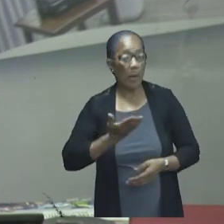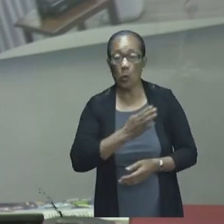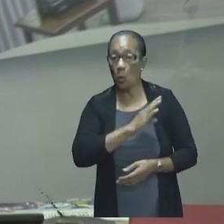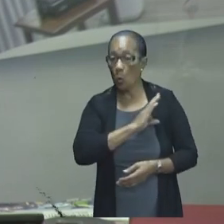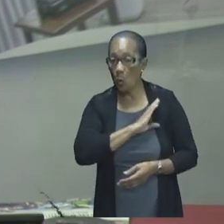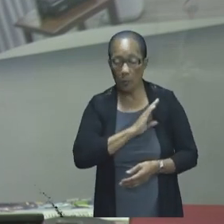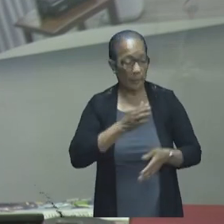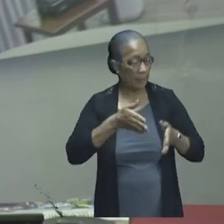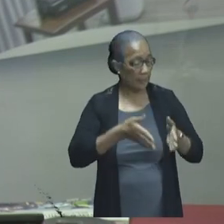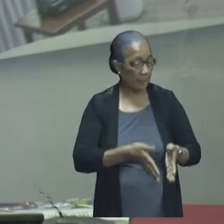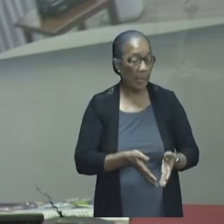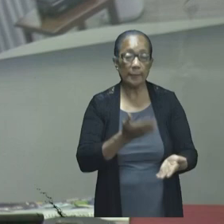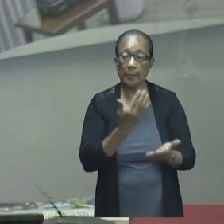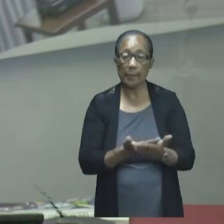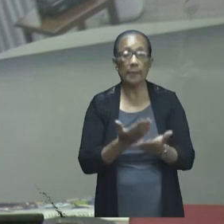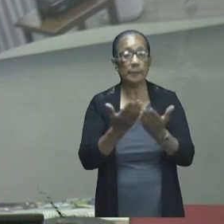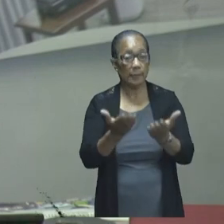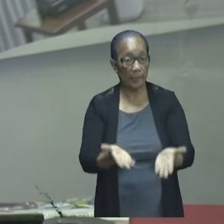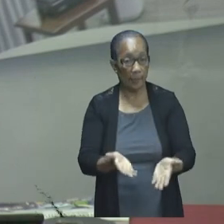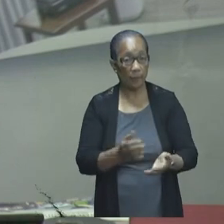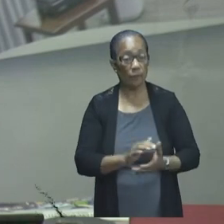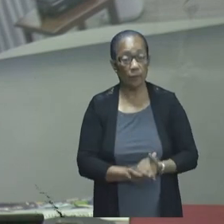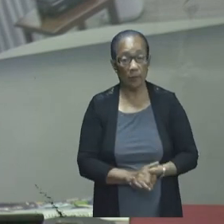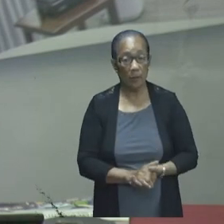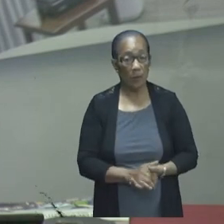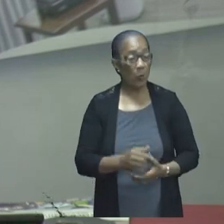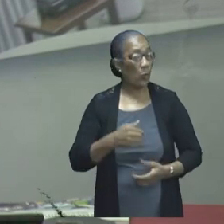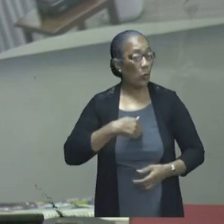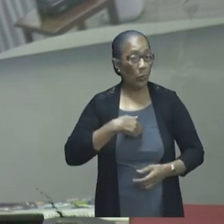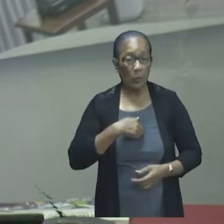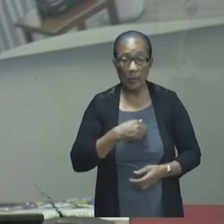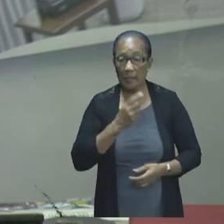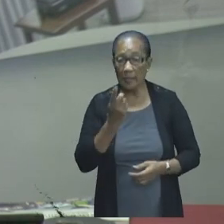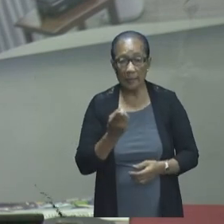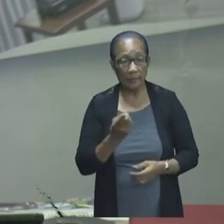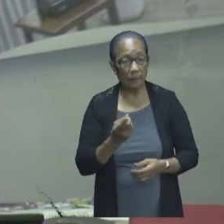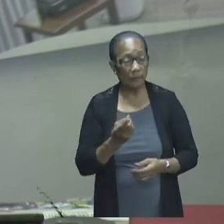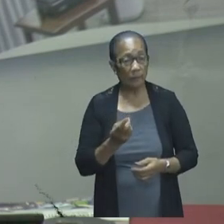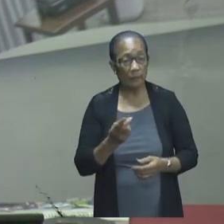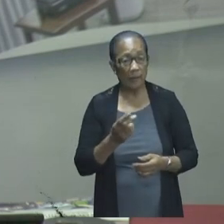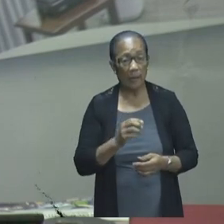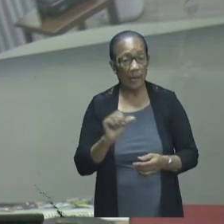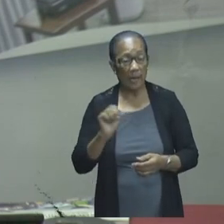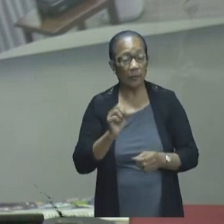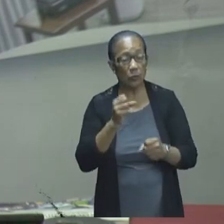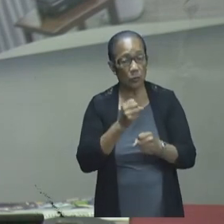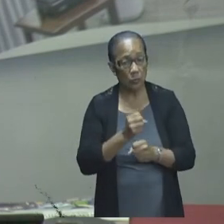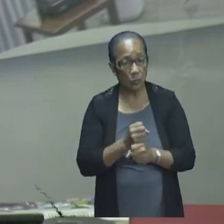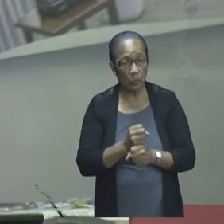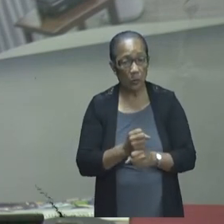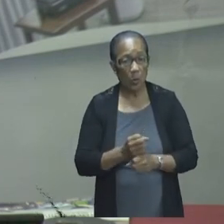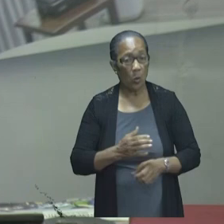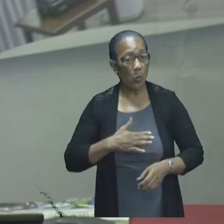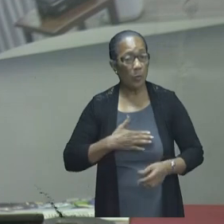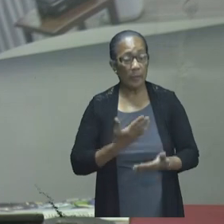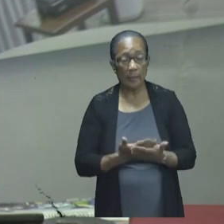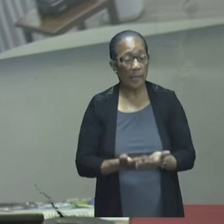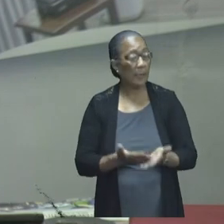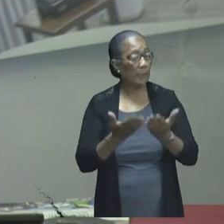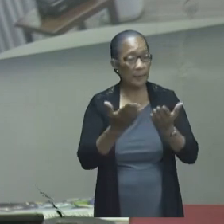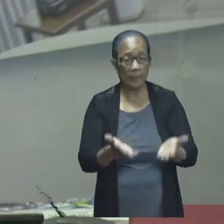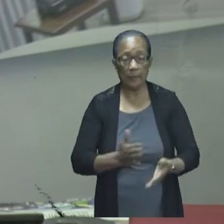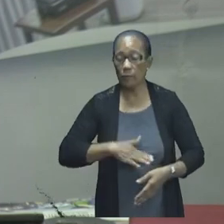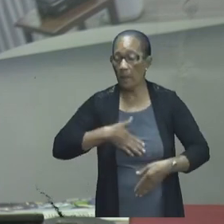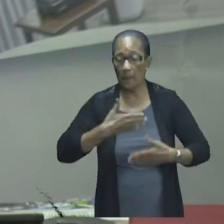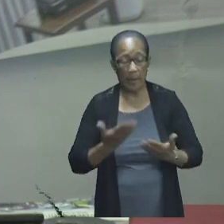schaar aan gegeven dus kan leren hoe het doel af of je laat parastatalen lenen en dan ga jij staat gaan staan op dat mag niet